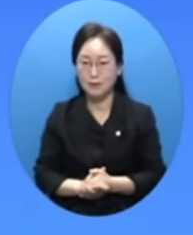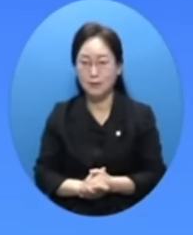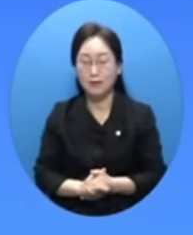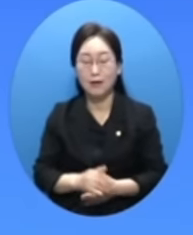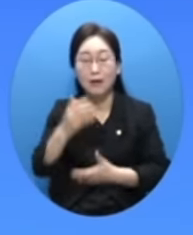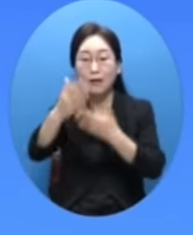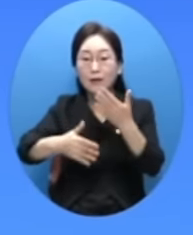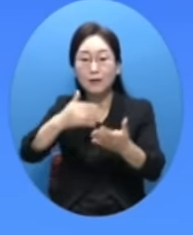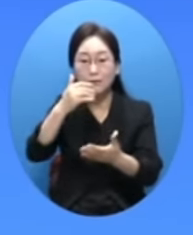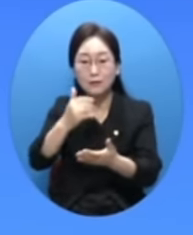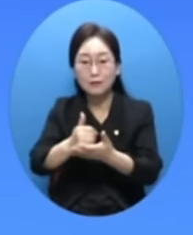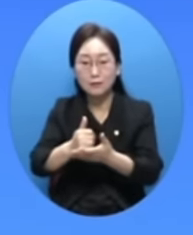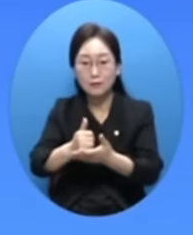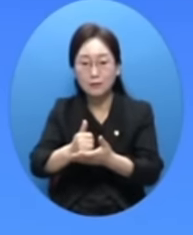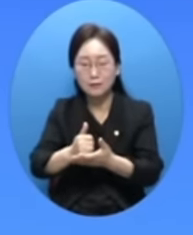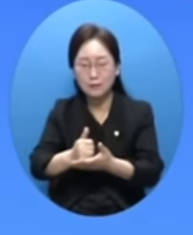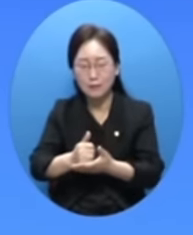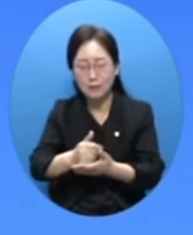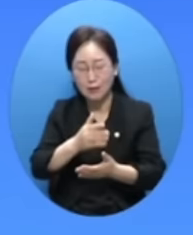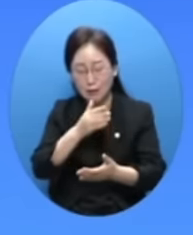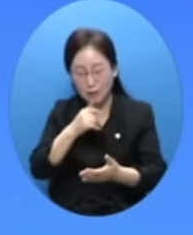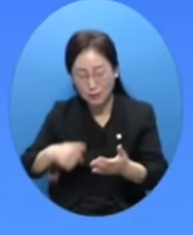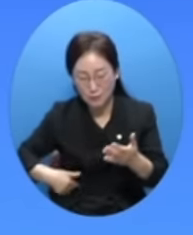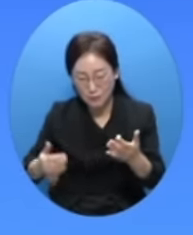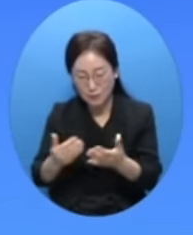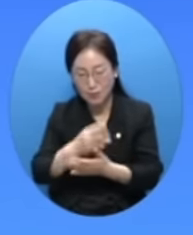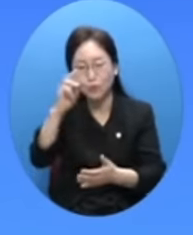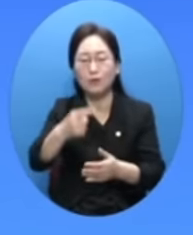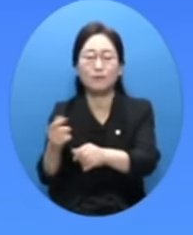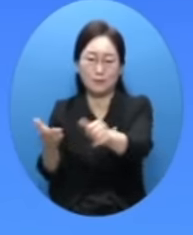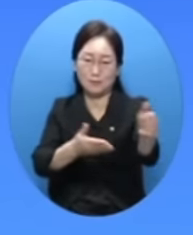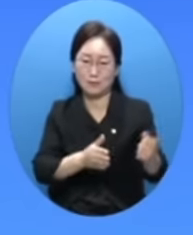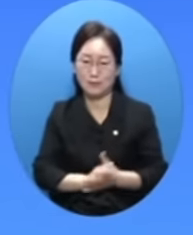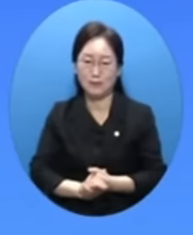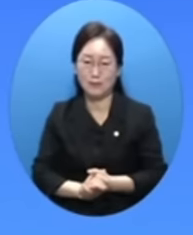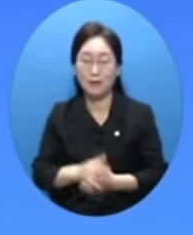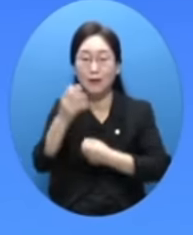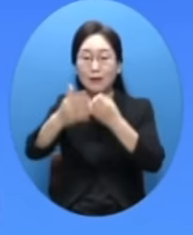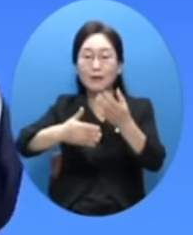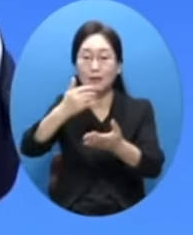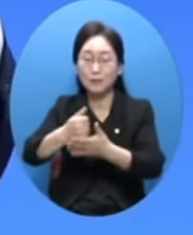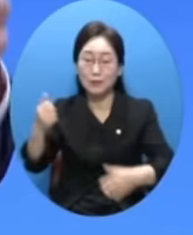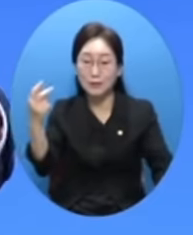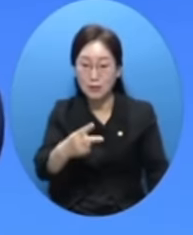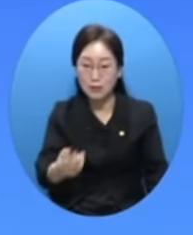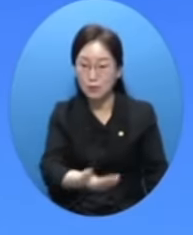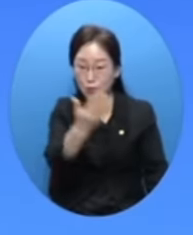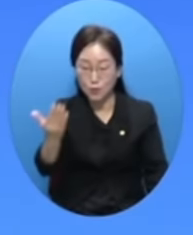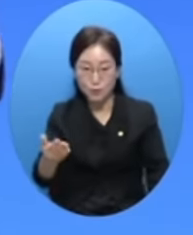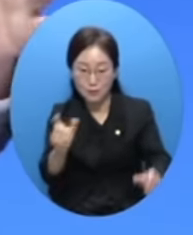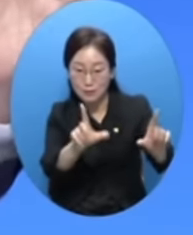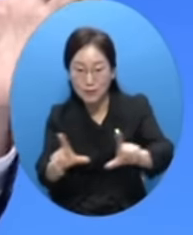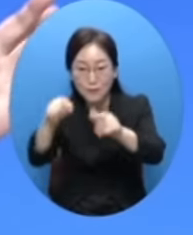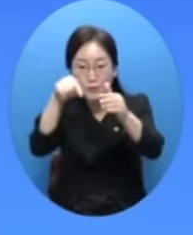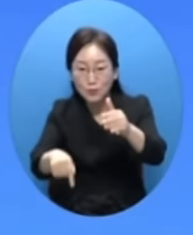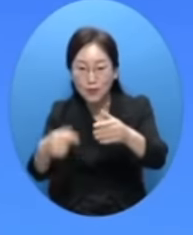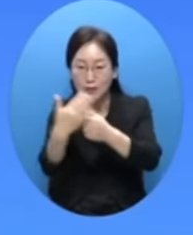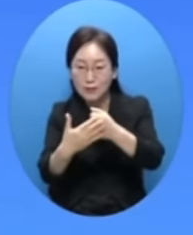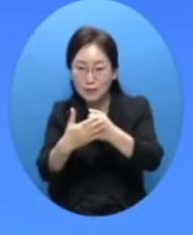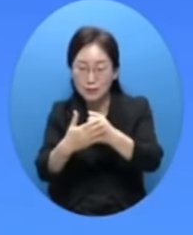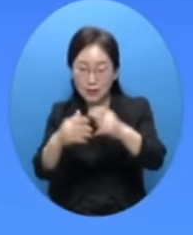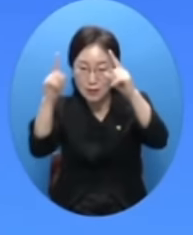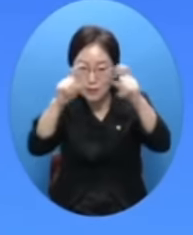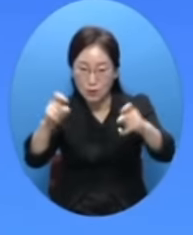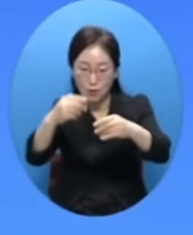우리 하나님 앞에 우리의 죄 허물을 회개하고 돌아 나오는 여러분 모두가 되기를 바랍니다. 그럼 하나님께서 다시 여러분 삶에 은혜의 성벽을